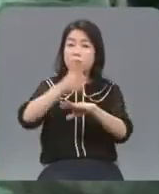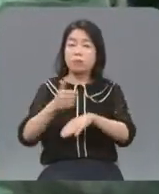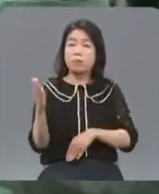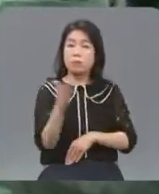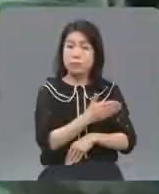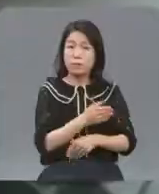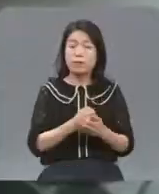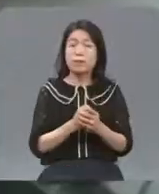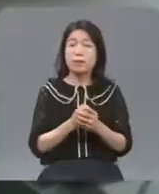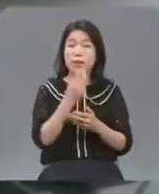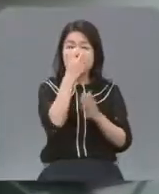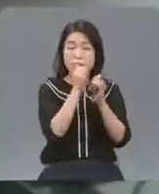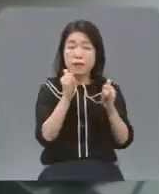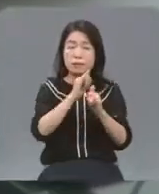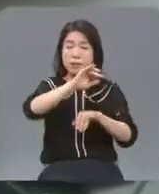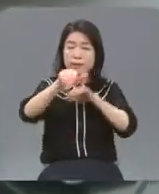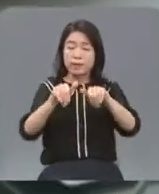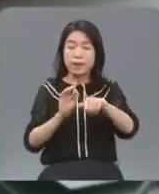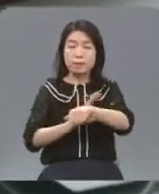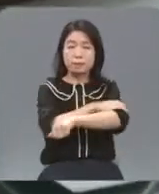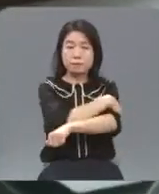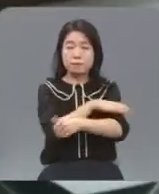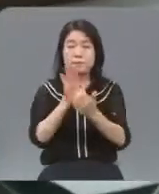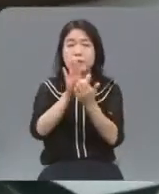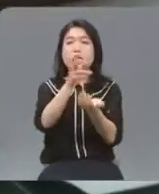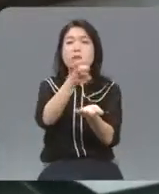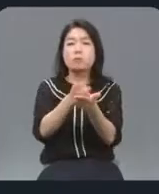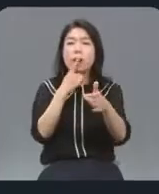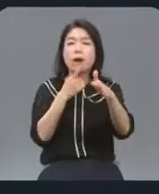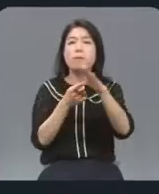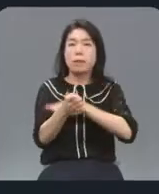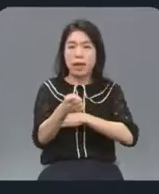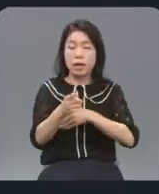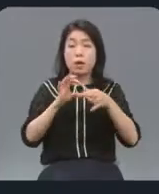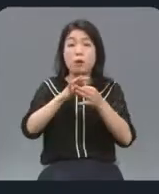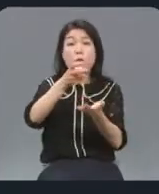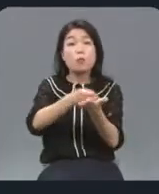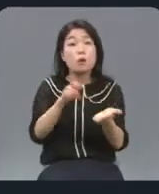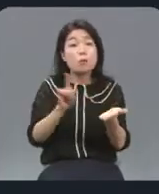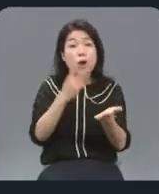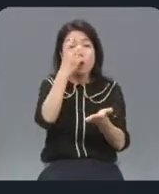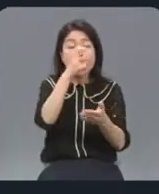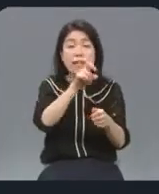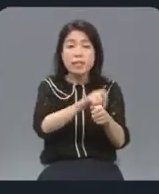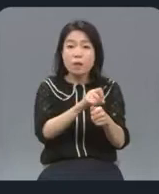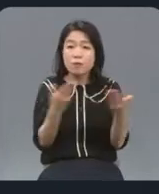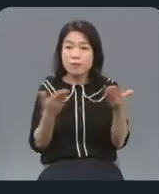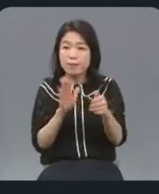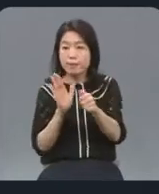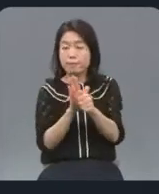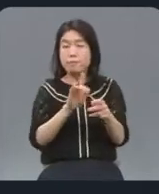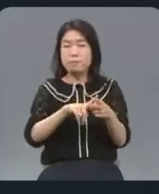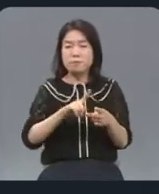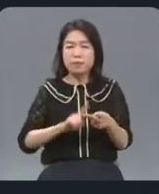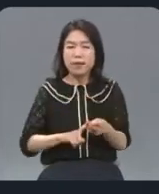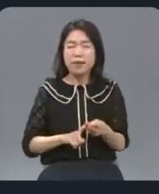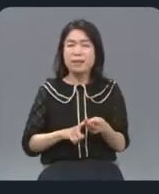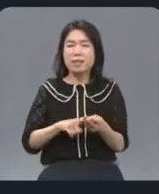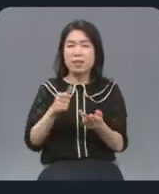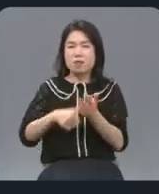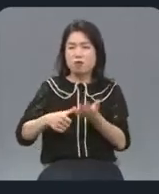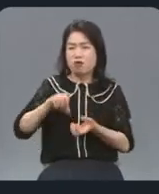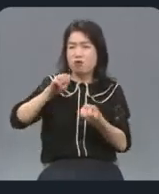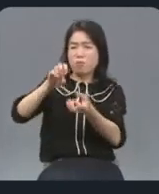이른바 경비원 갑질 방지법 이 시행 됐습니다 관련 법은 관리 상소 업무를 보조하고 거나 택배를